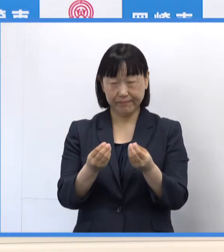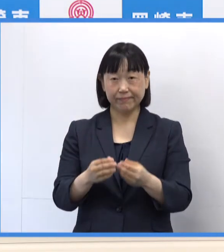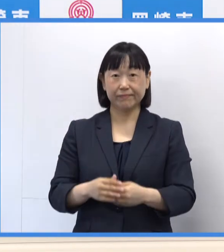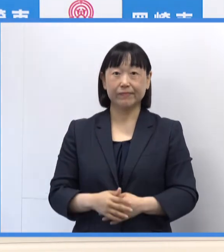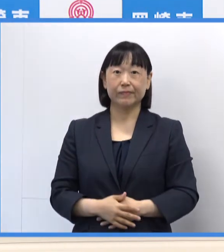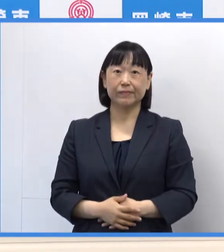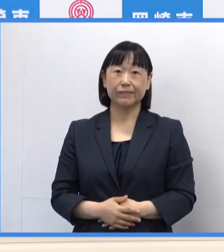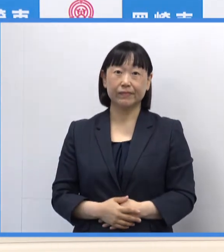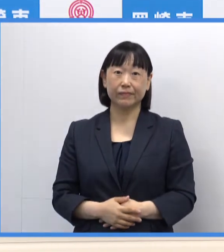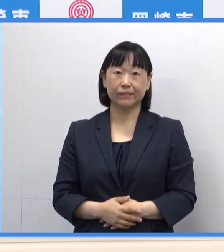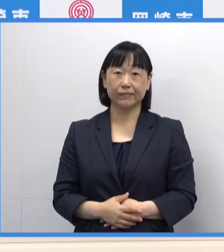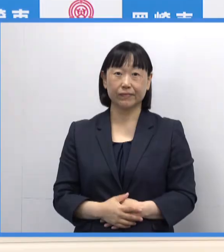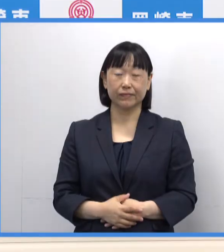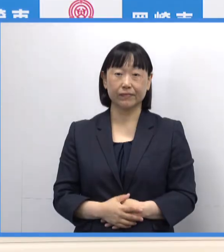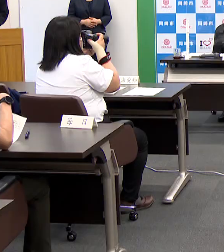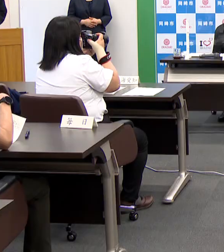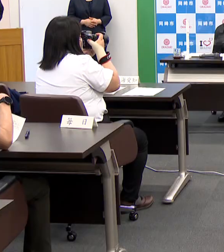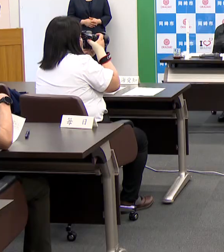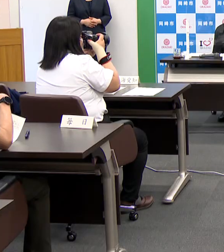ます。